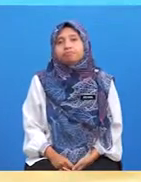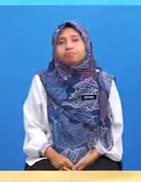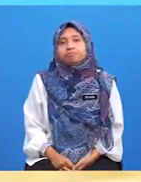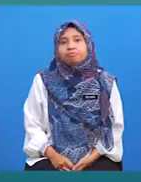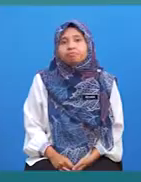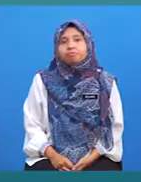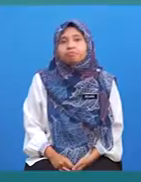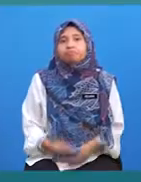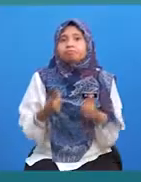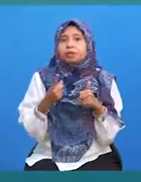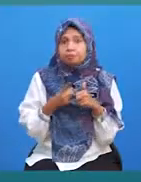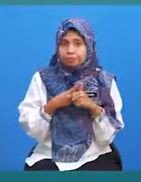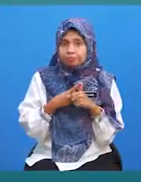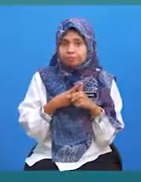ini.